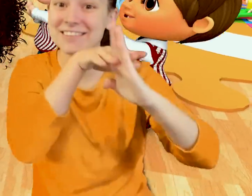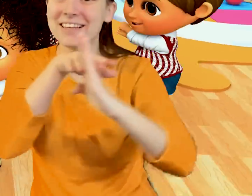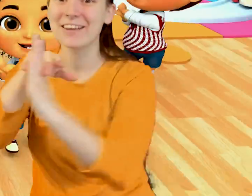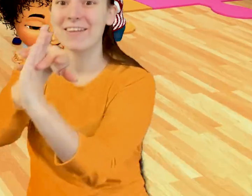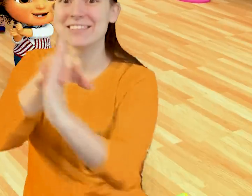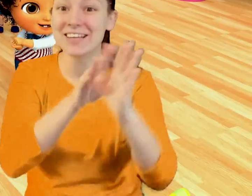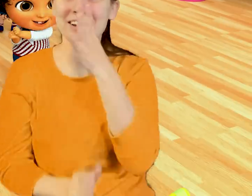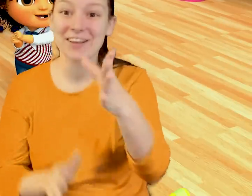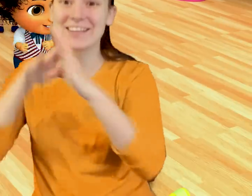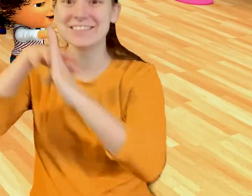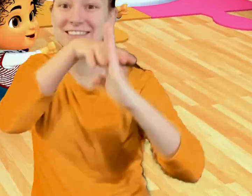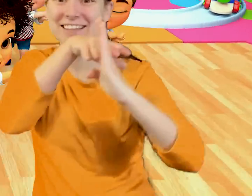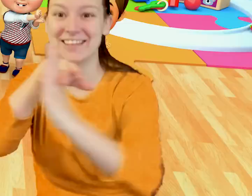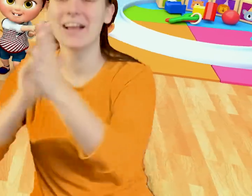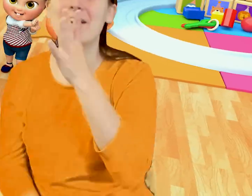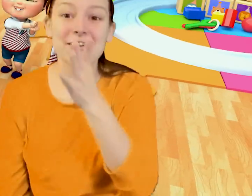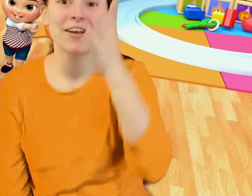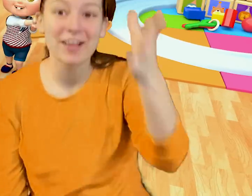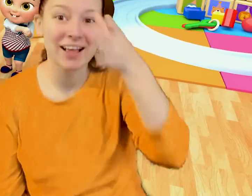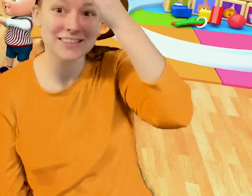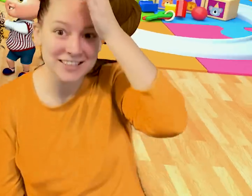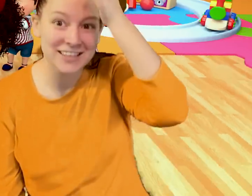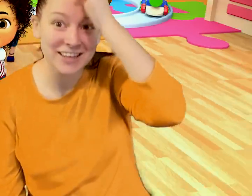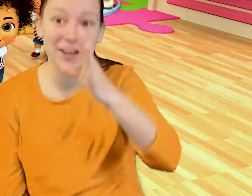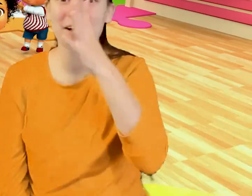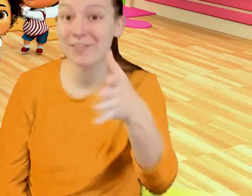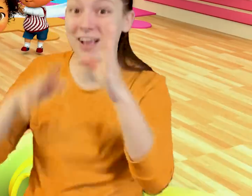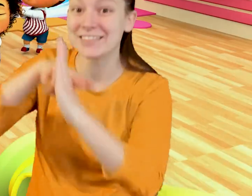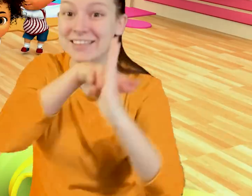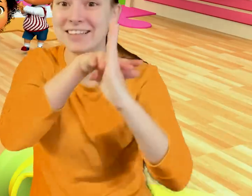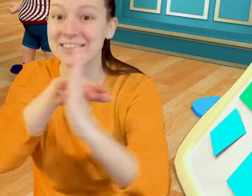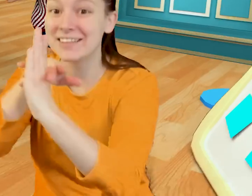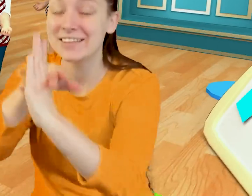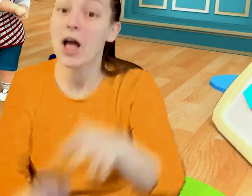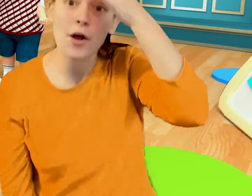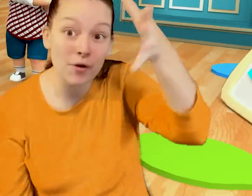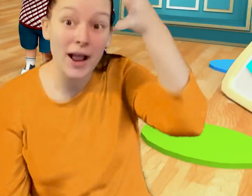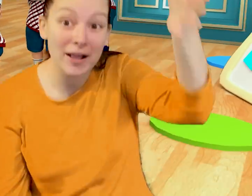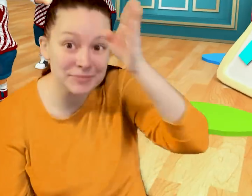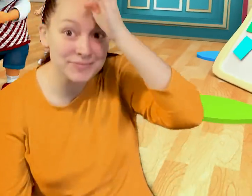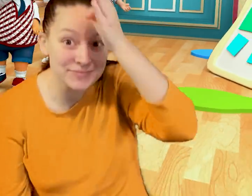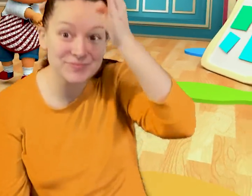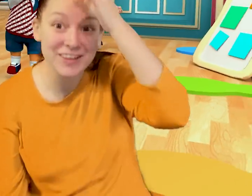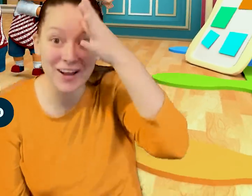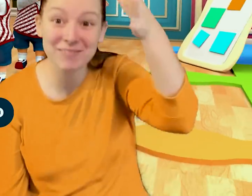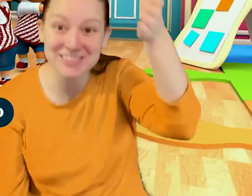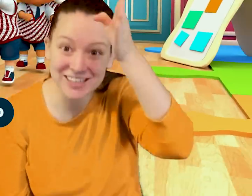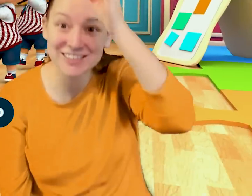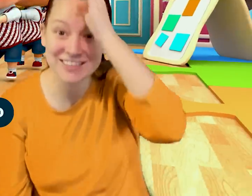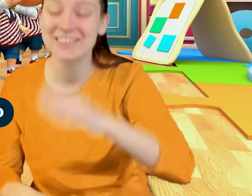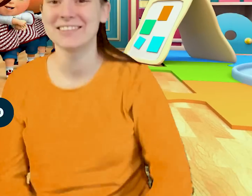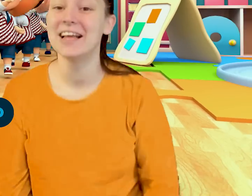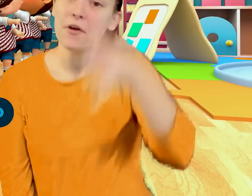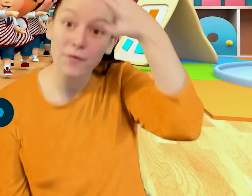doo doo doo doo doo Grandma shark do do do doo doo Grandma shark do doo do do doo doo Grandma shark grandpa shark doo dooo doo doo doo doo grandpa